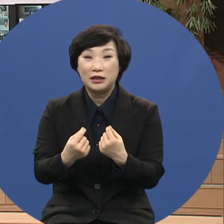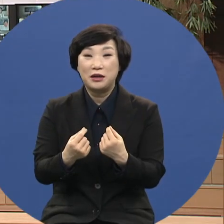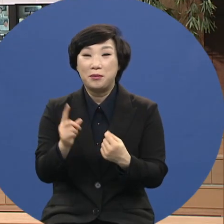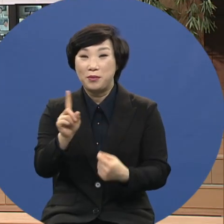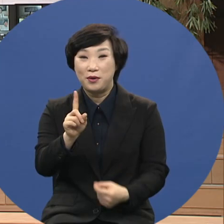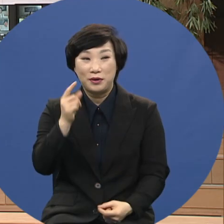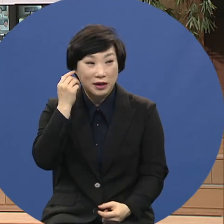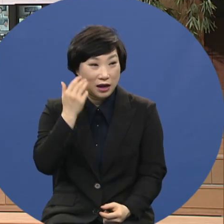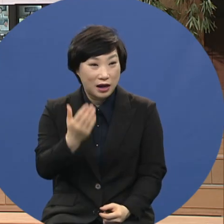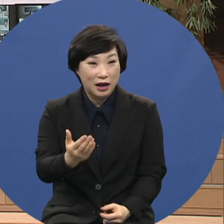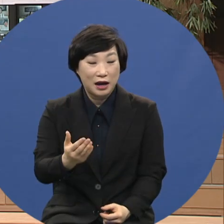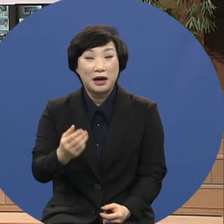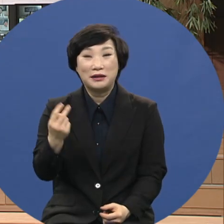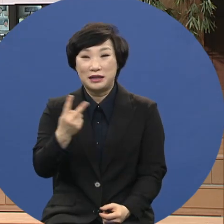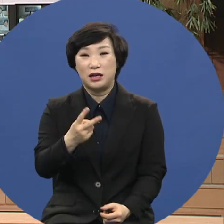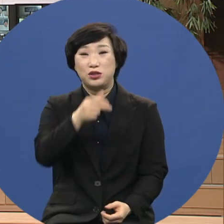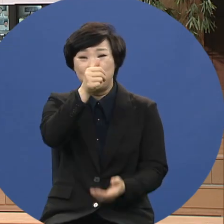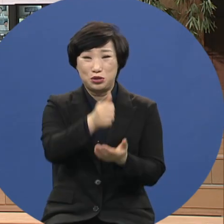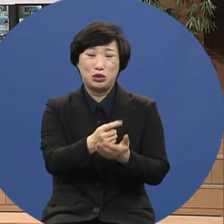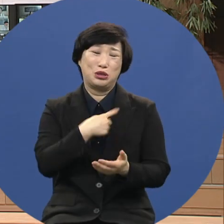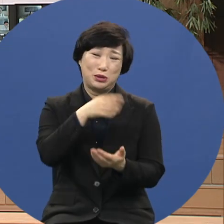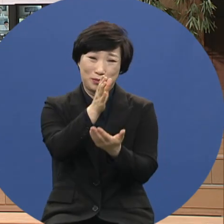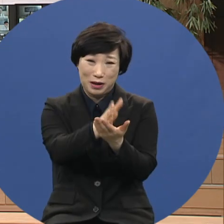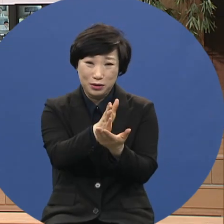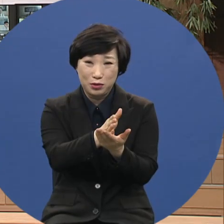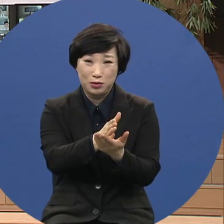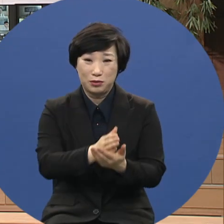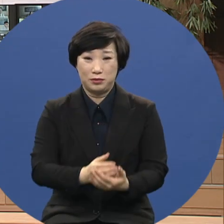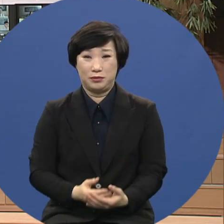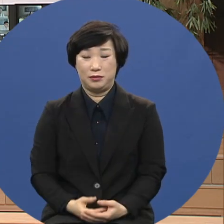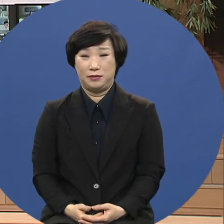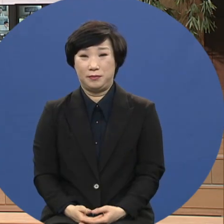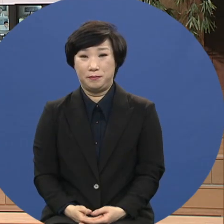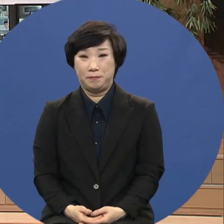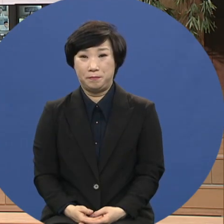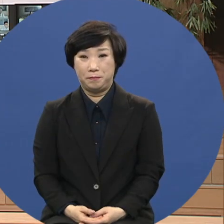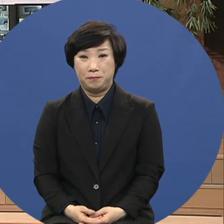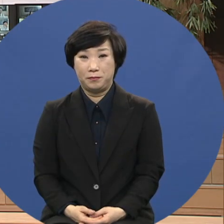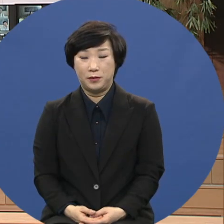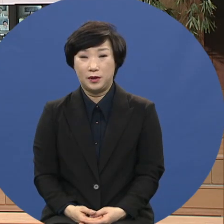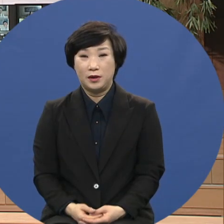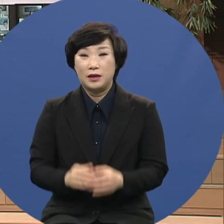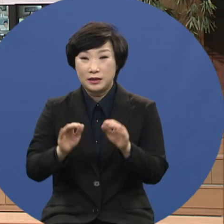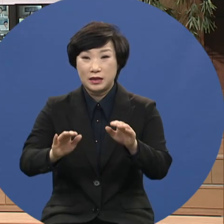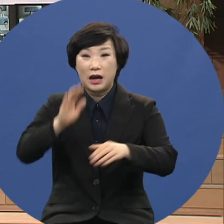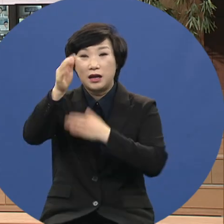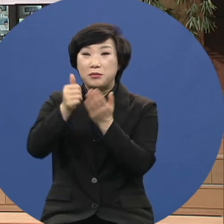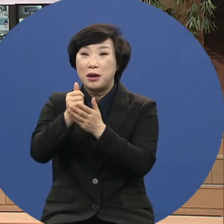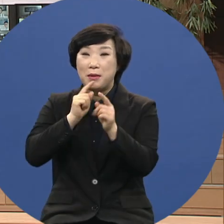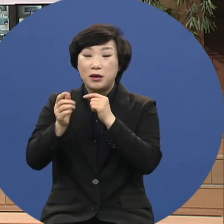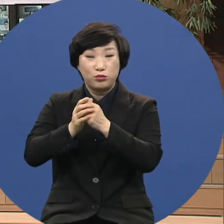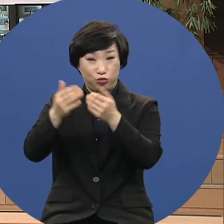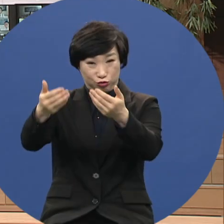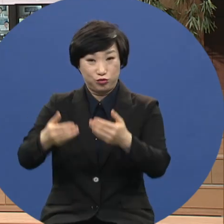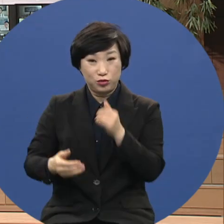것이 뭐냐? 다시는 죄를 범치 말라는 것입니다. 그래서 하나님 말씀을 주시는